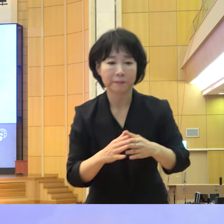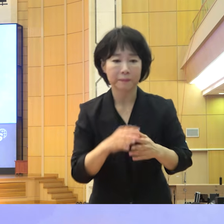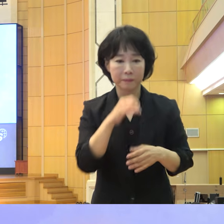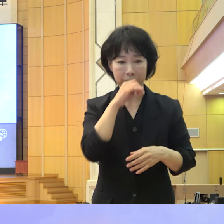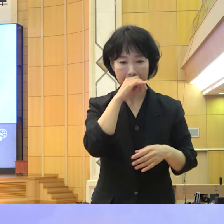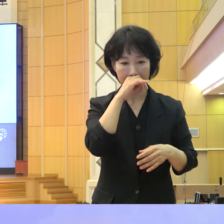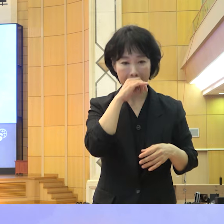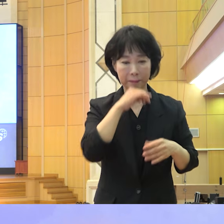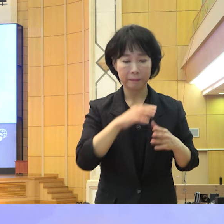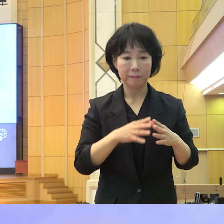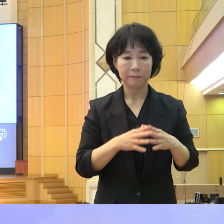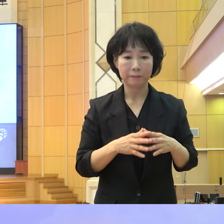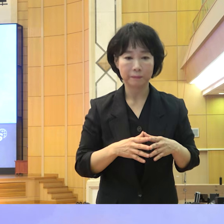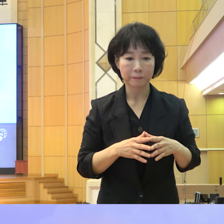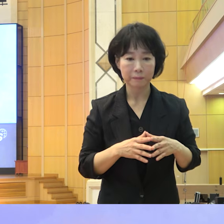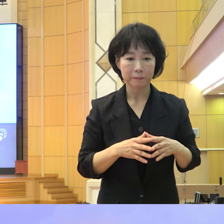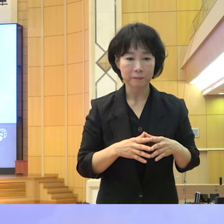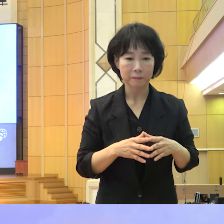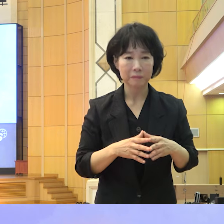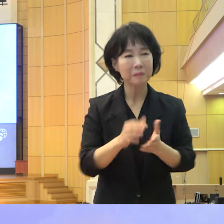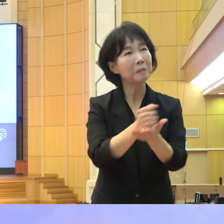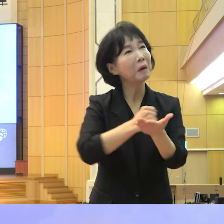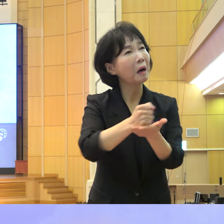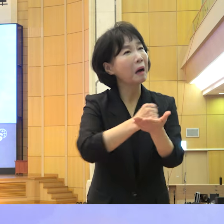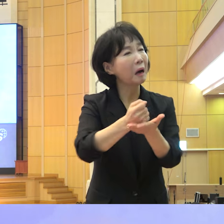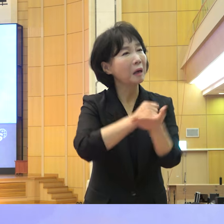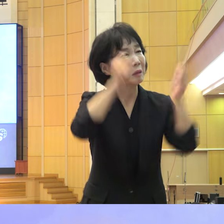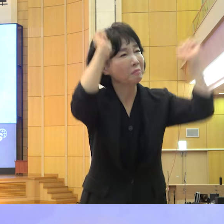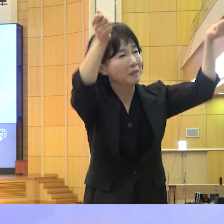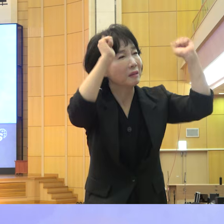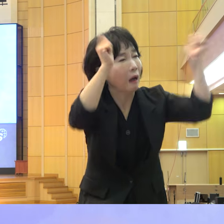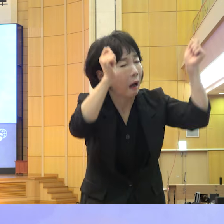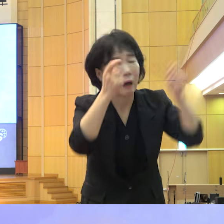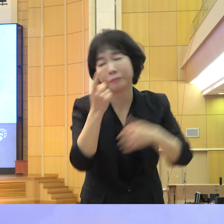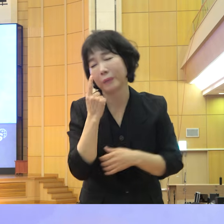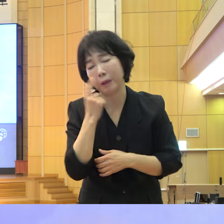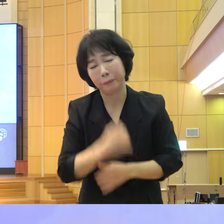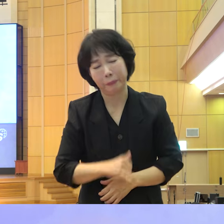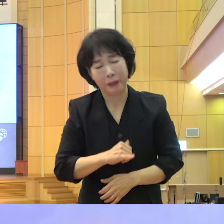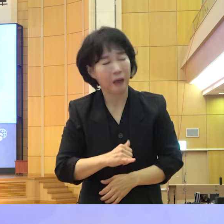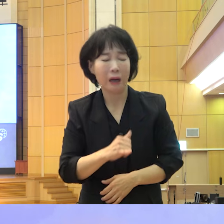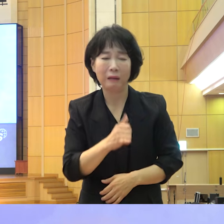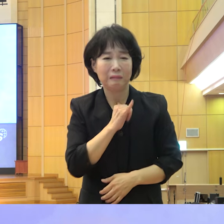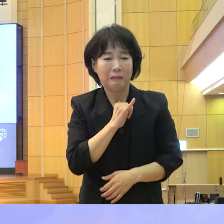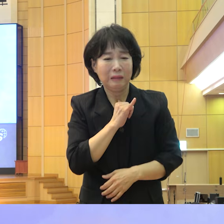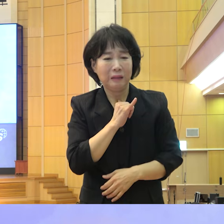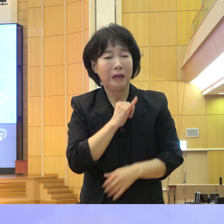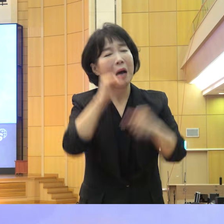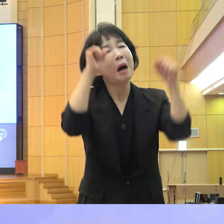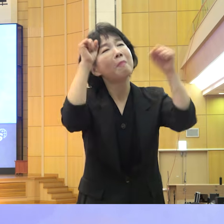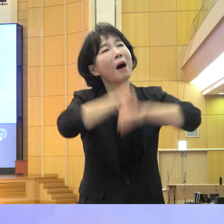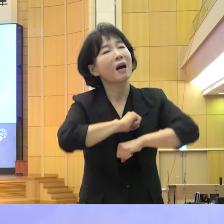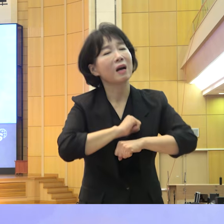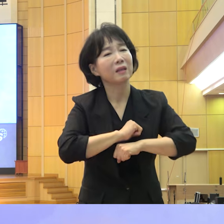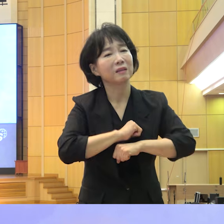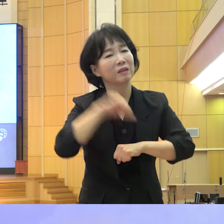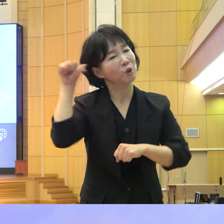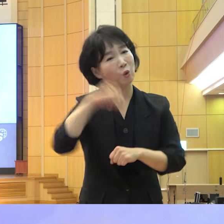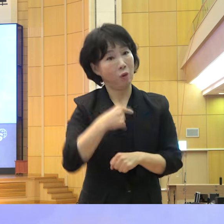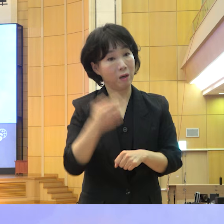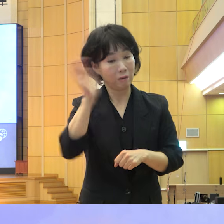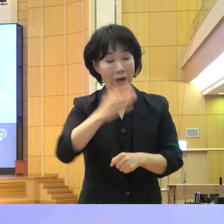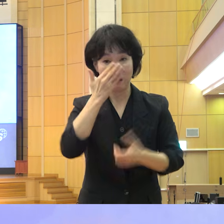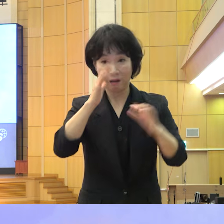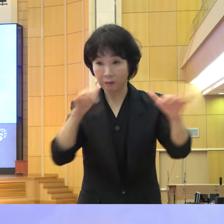거예요. 미신 따위, 잡신 따위, 하나님 믿어봤자 이건 망하는 길이야, 망하는 길. 근데